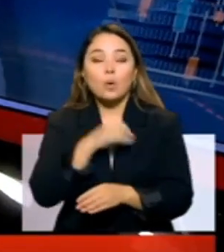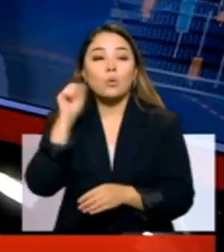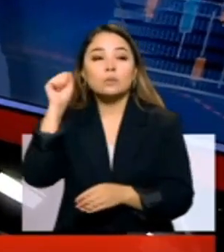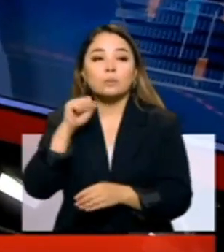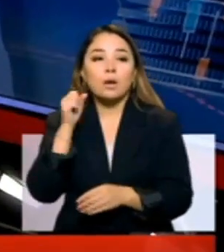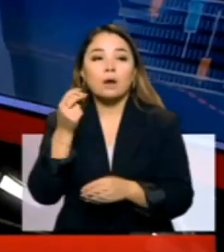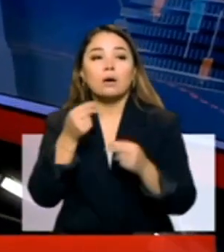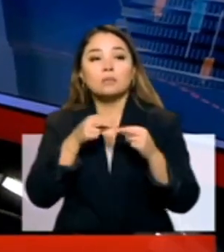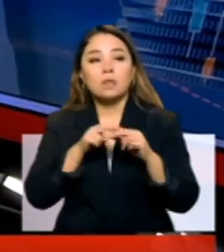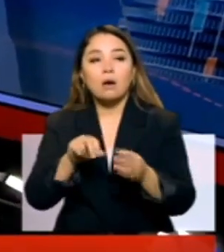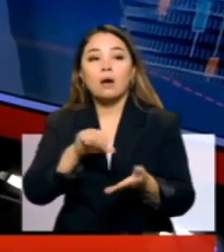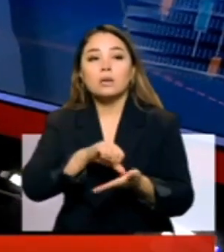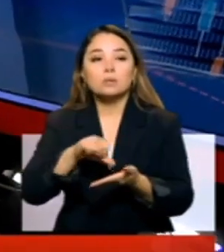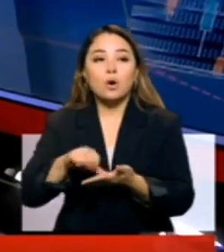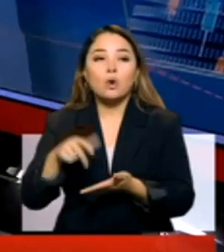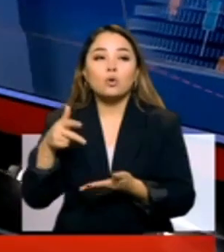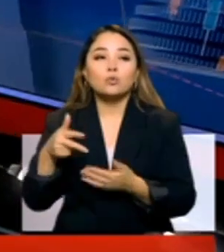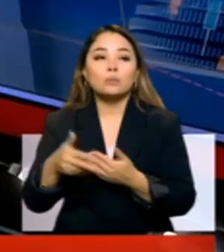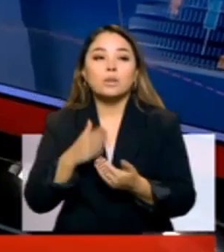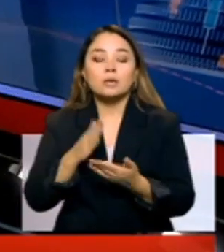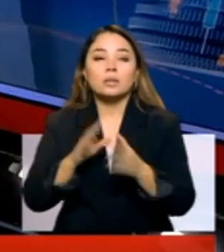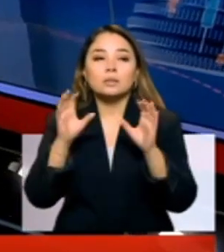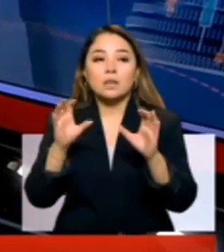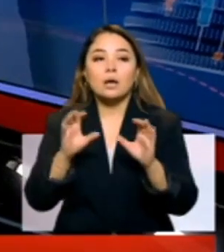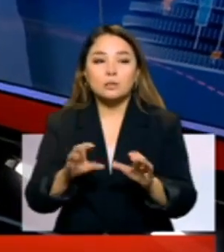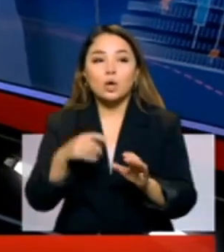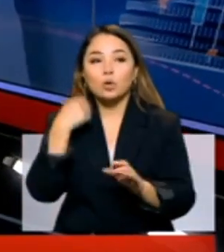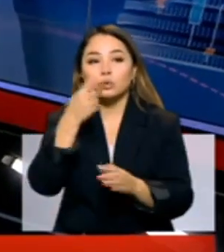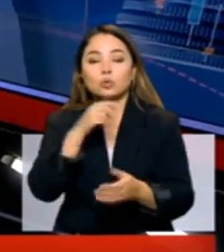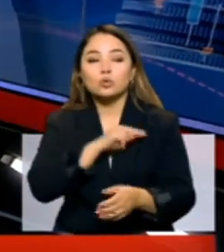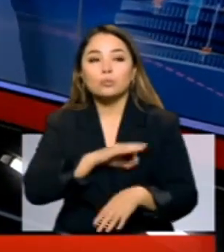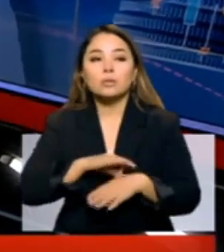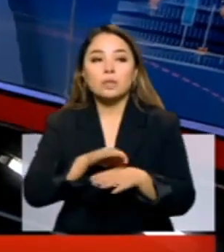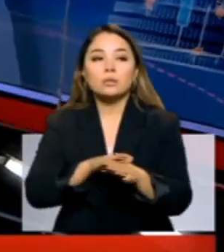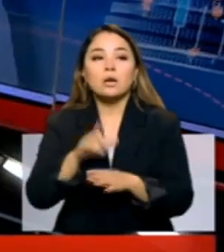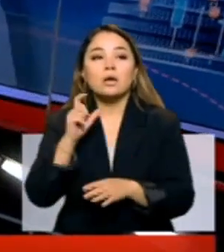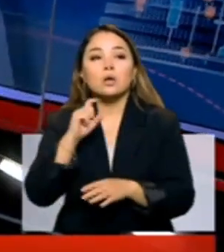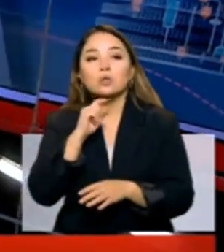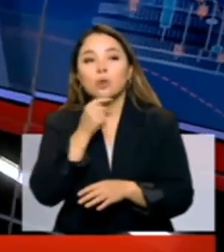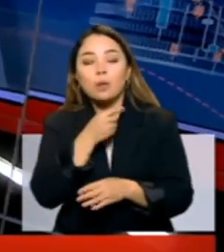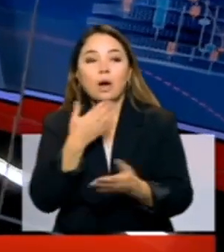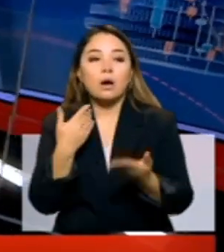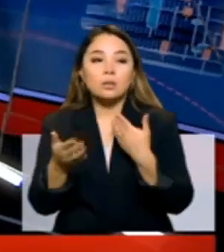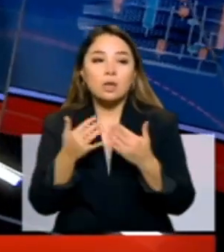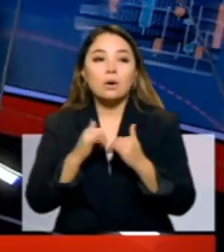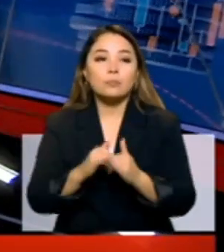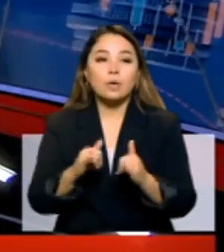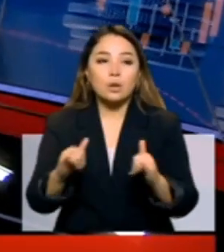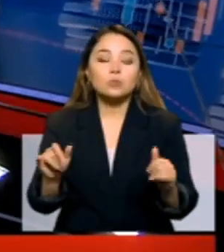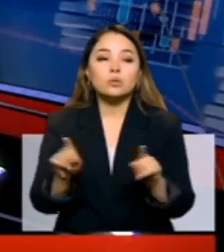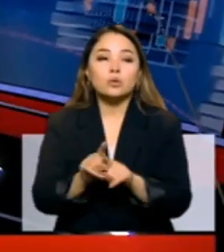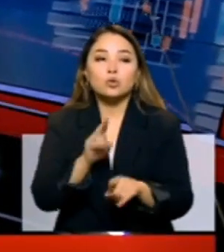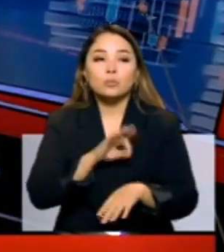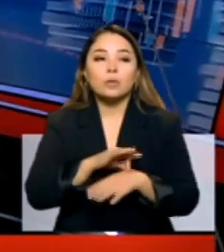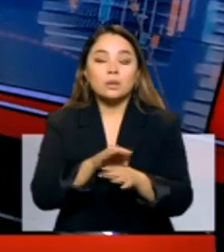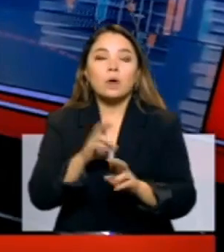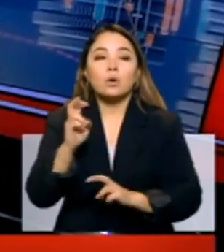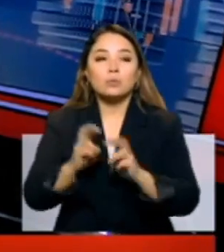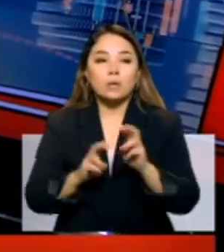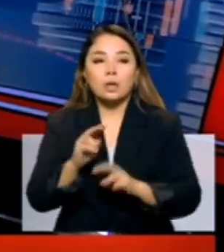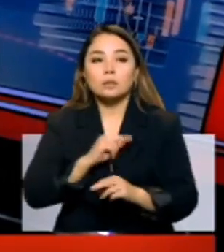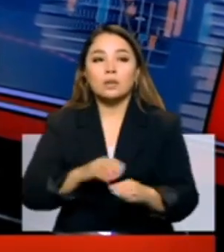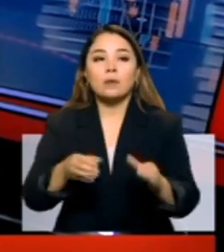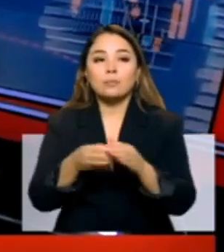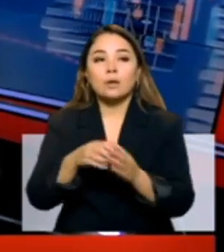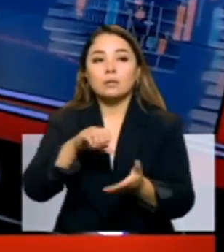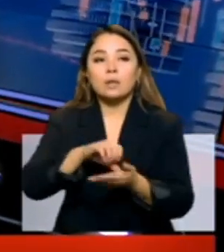Өзбекстан капиталының қатысуымен 3000-дай заңды тұлға жұмыс істеп жатыр. Экономикалық қарым-қатынасты одан әрі өркендету үшін өнеркәсіптік